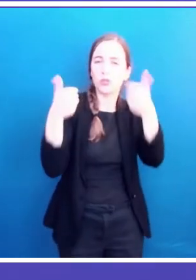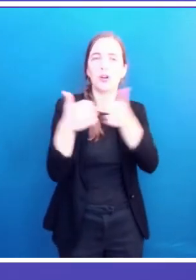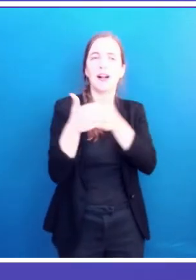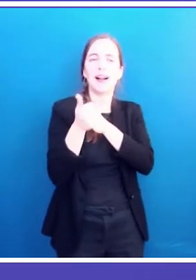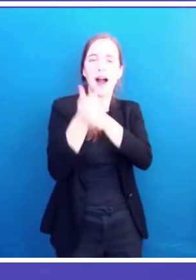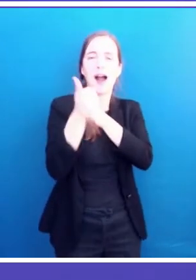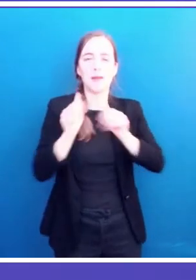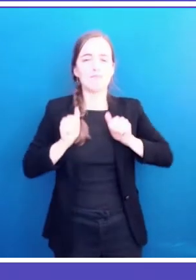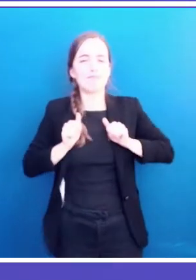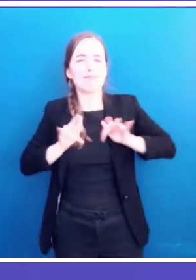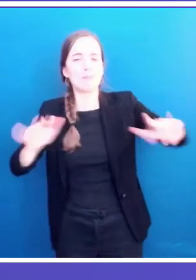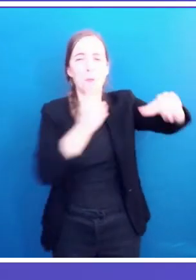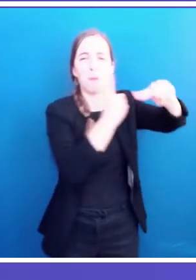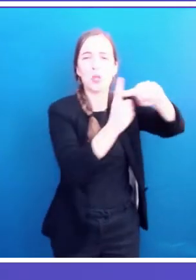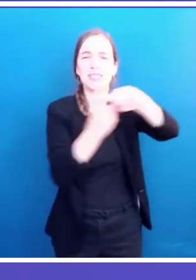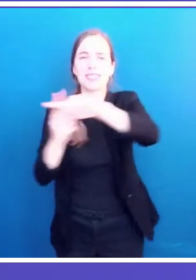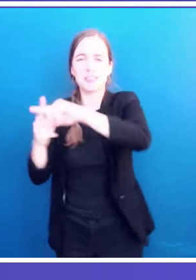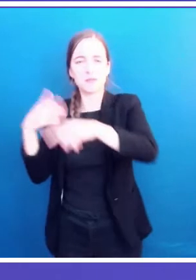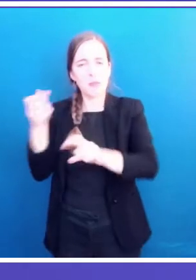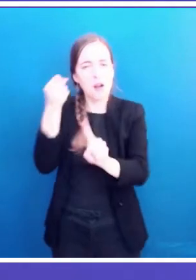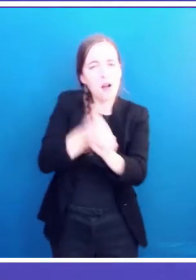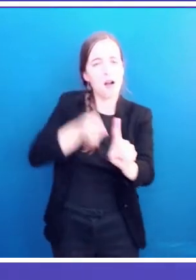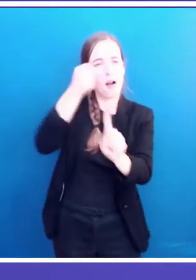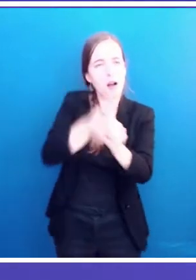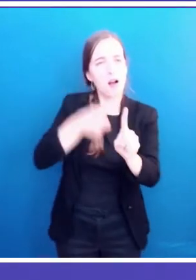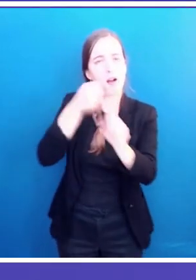جائحة كورونا، وعلينا أن نقر بعملها.